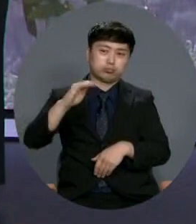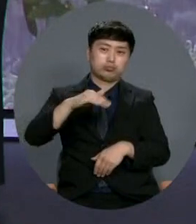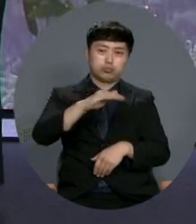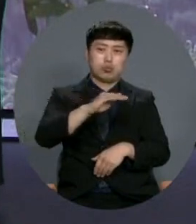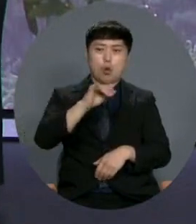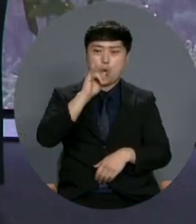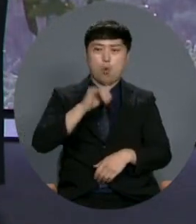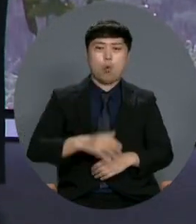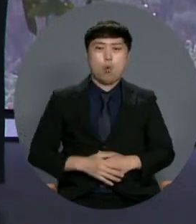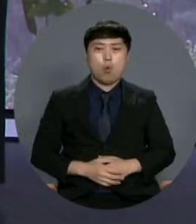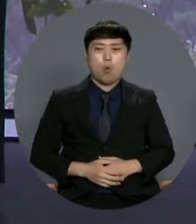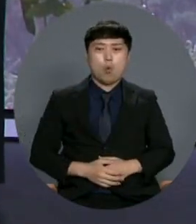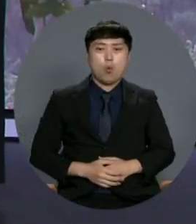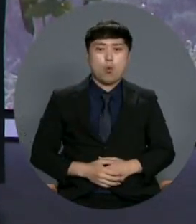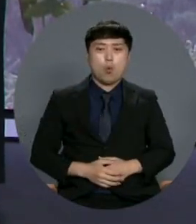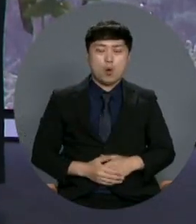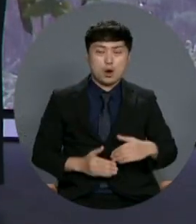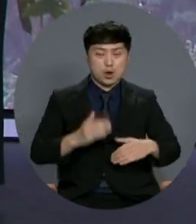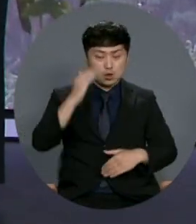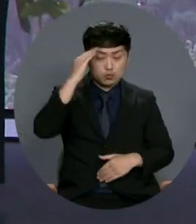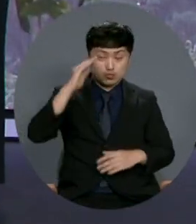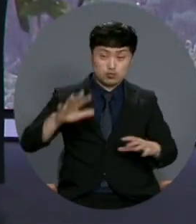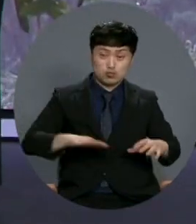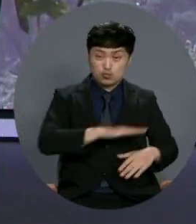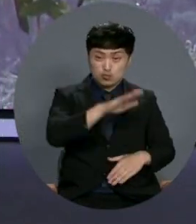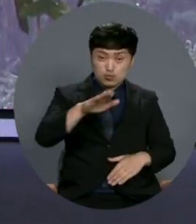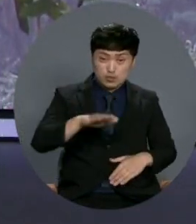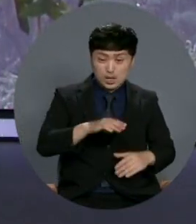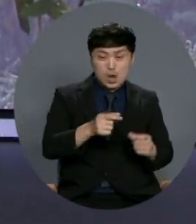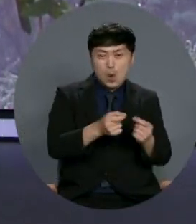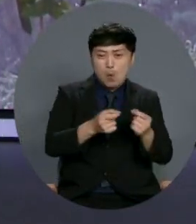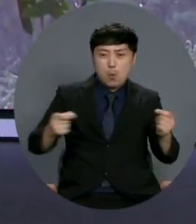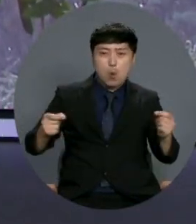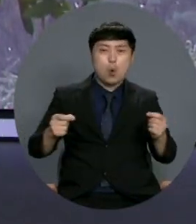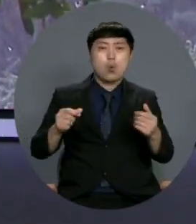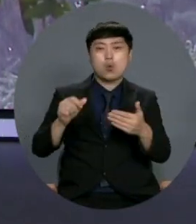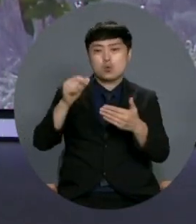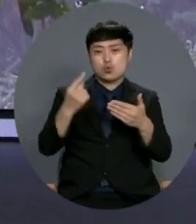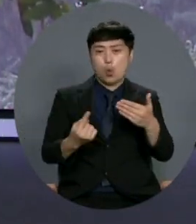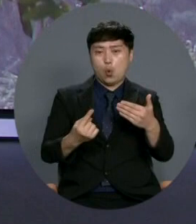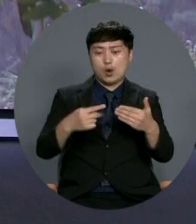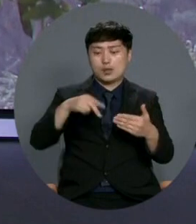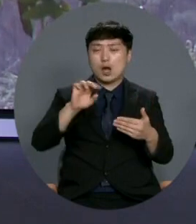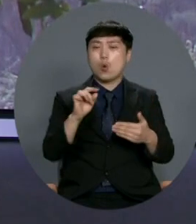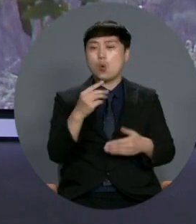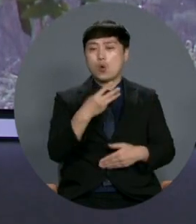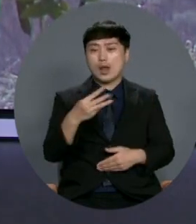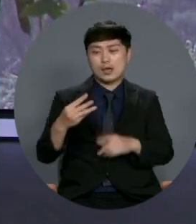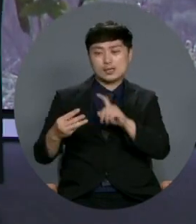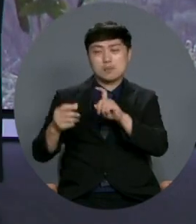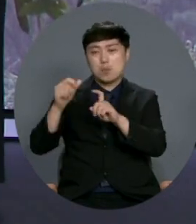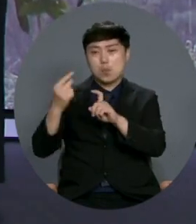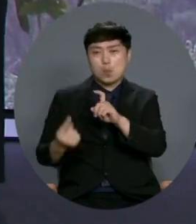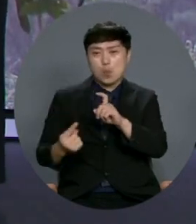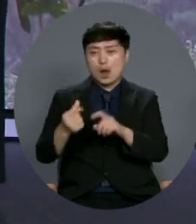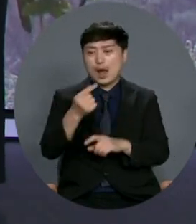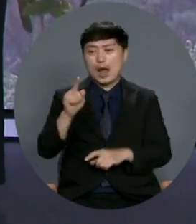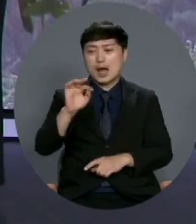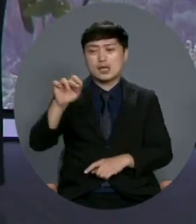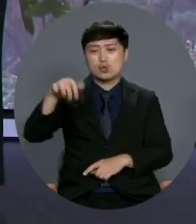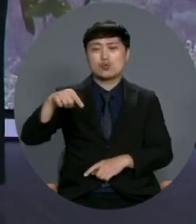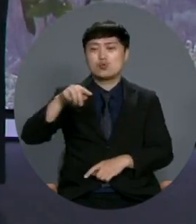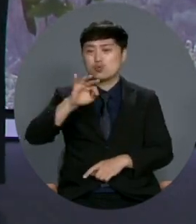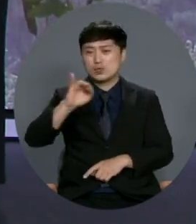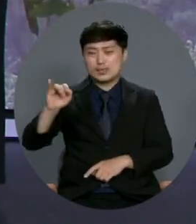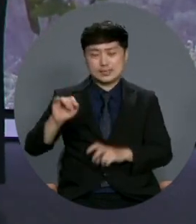많겠습니다 한편 우리나라 남쪽 열대 해상에는 제9호 태풍 4 올라와 11호 태풍 하이쿠이